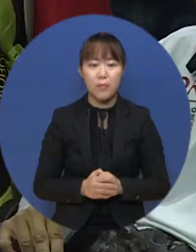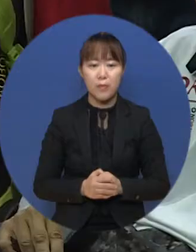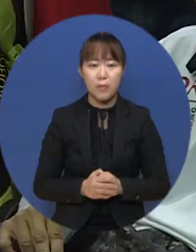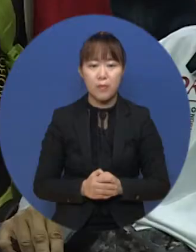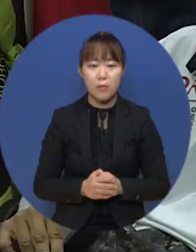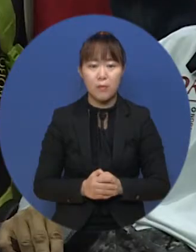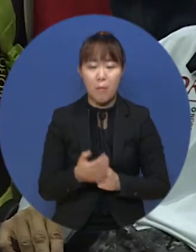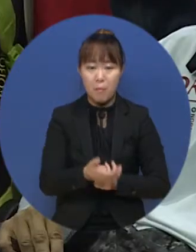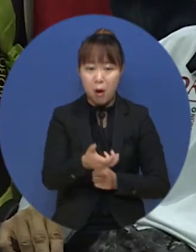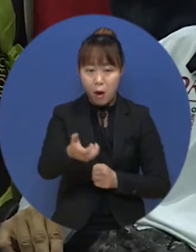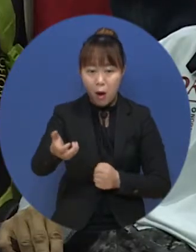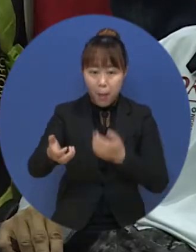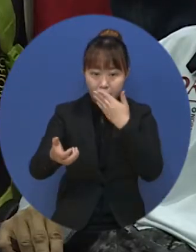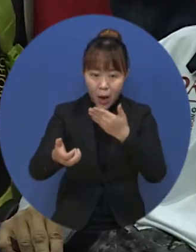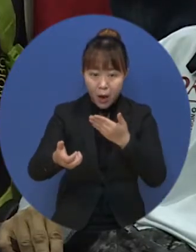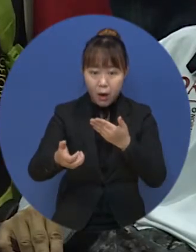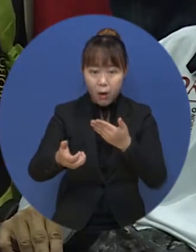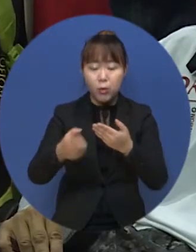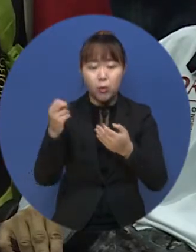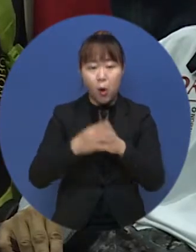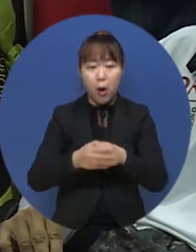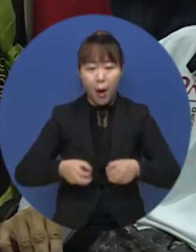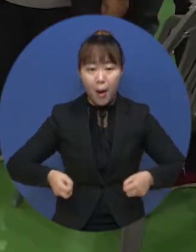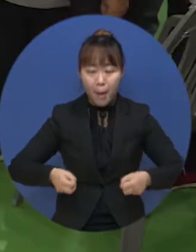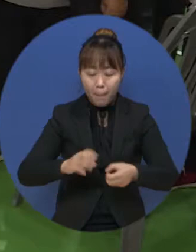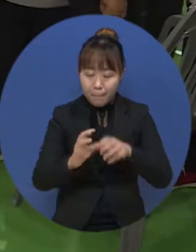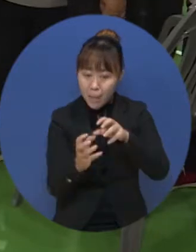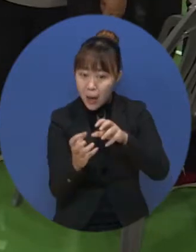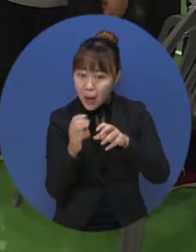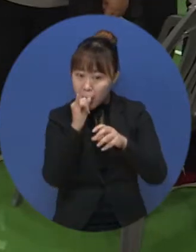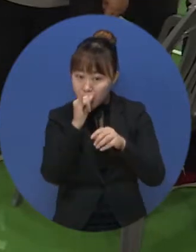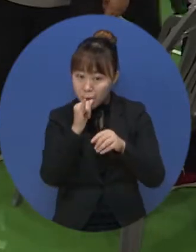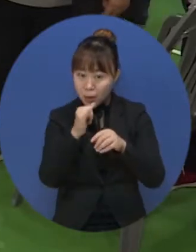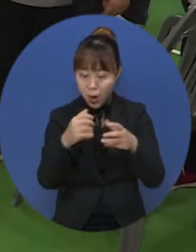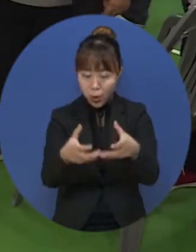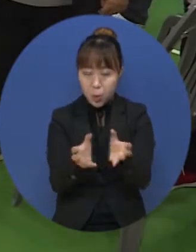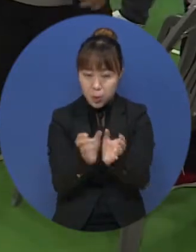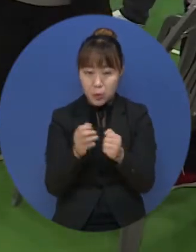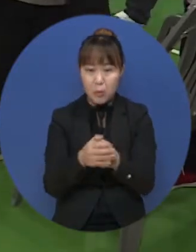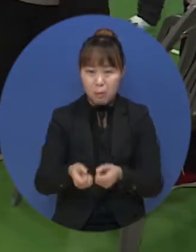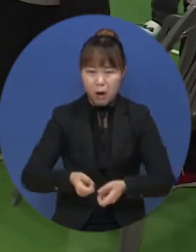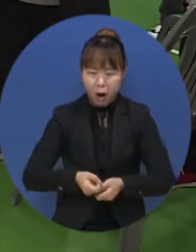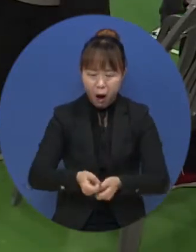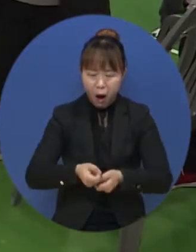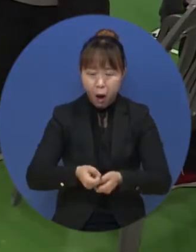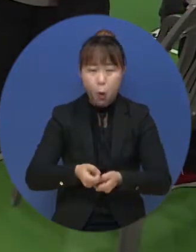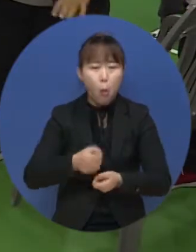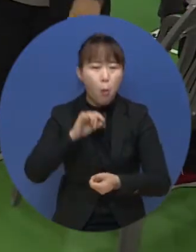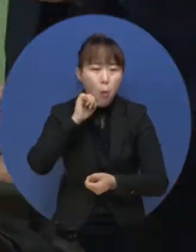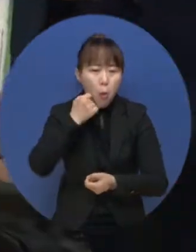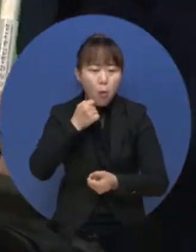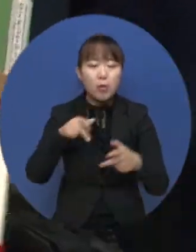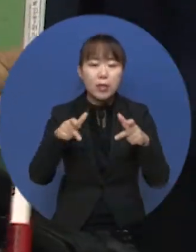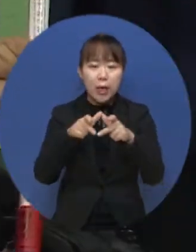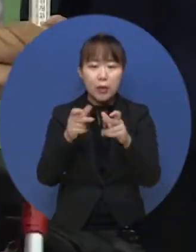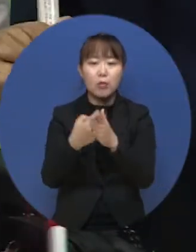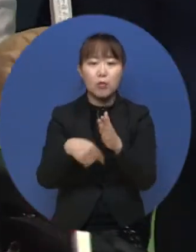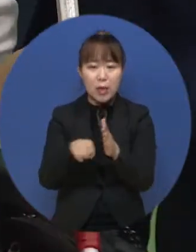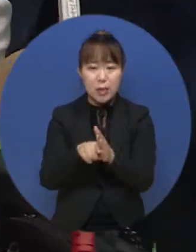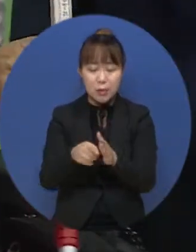이동이 용이한 타겟판과 바퀴가 달린 스톤을 사용하고 투구 동작에 어려움이 있는 장애인을 위한